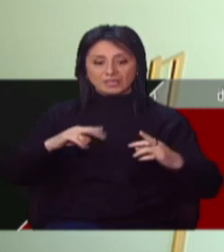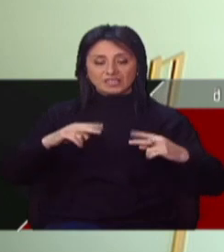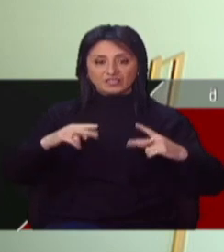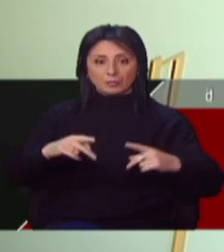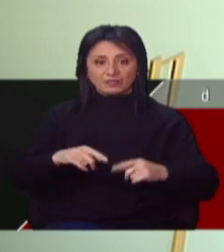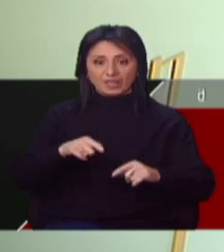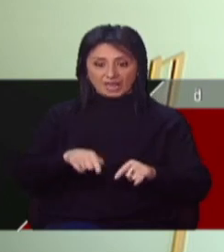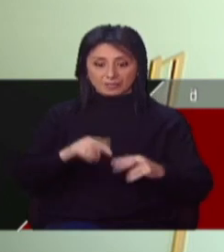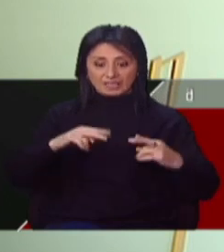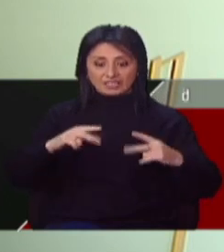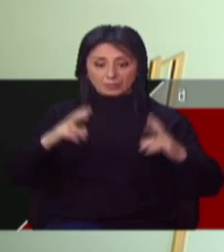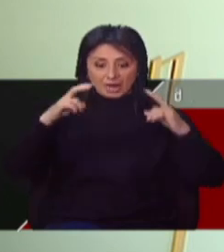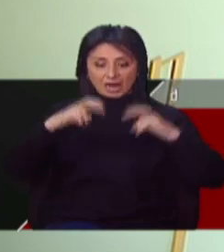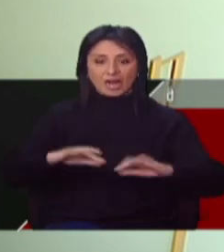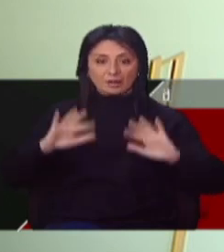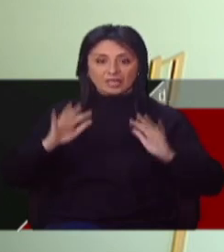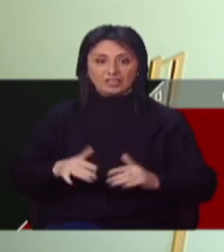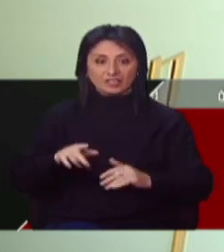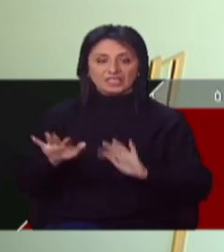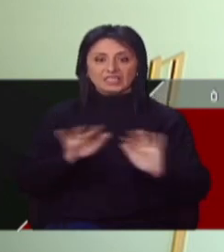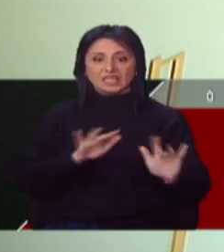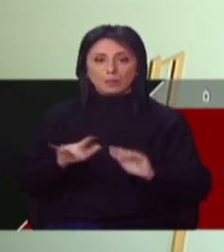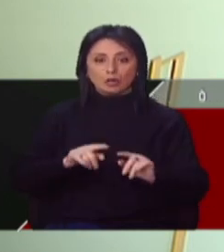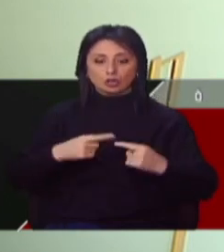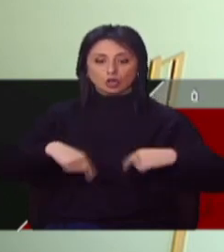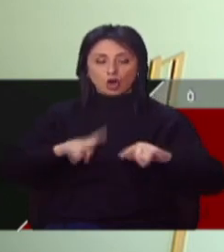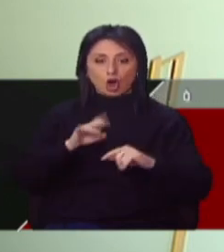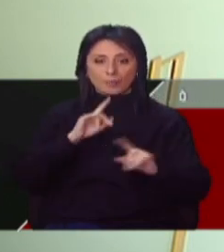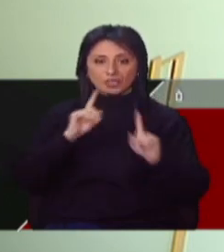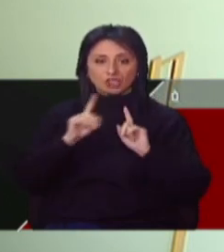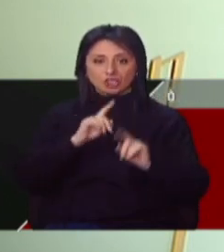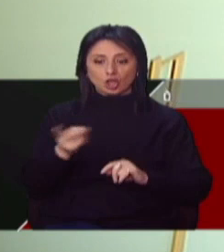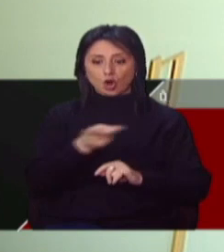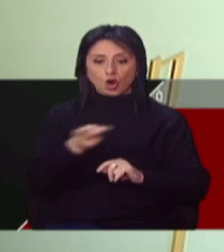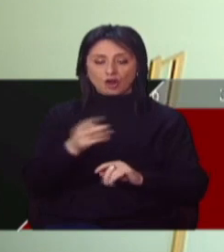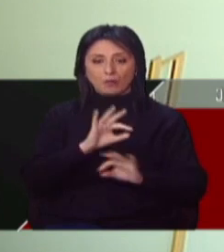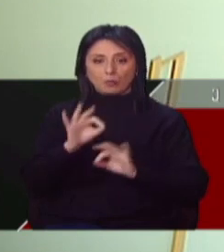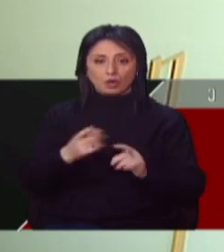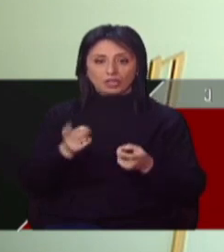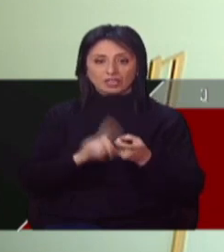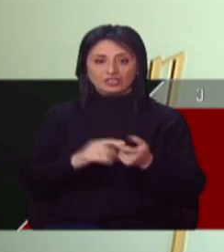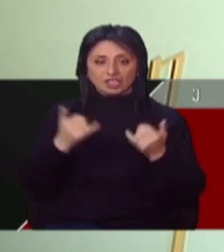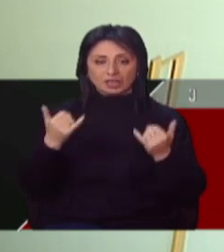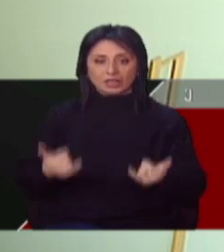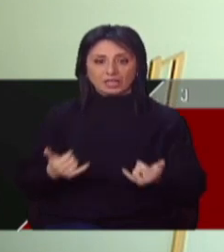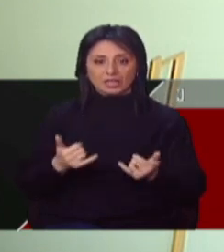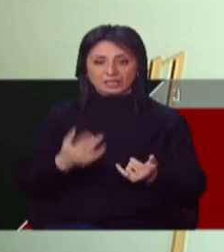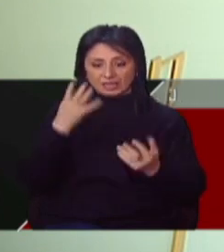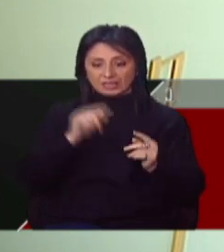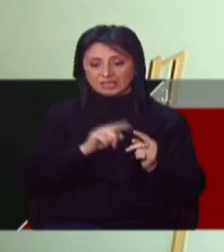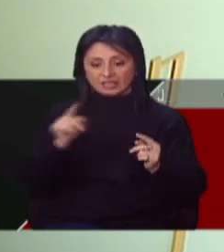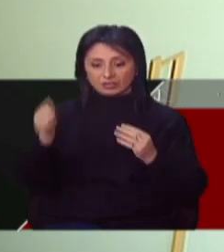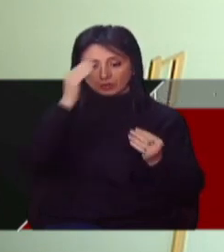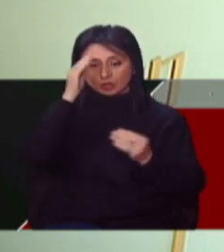და დღეს ამ ცვლილებების განხილვა ხდება საპროცედურო საქმეთა კომიტეტის ხდომაზე. Ორივე პროექტთან დაკავშირებით დღის